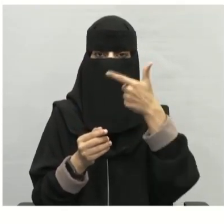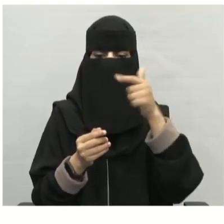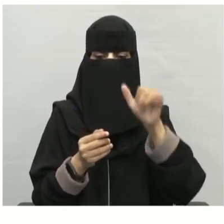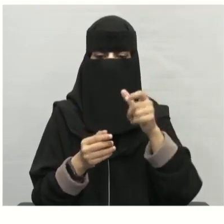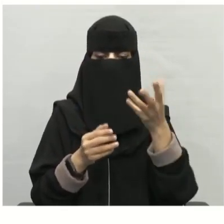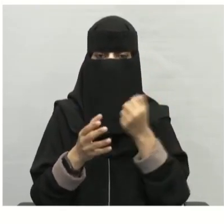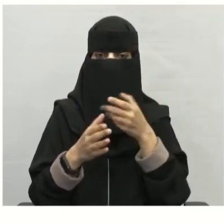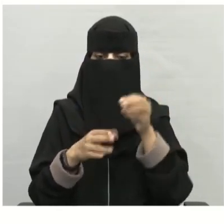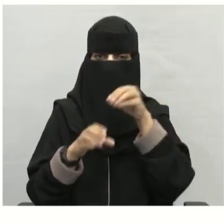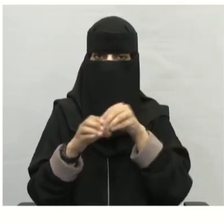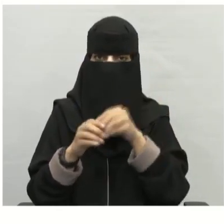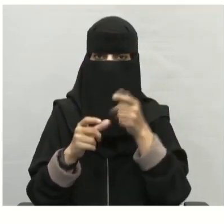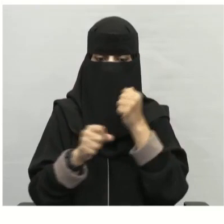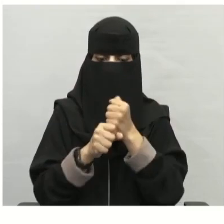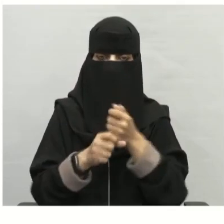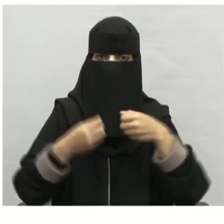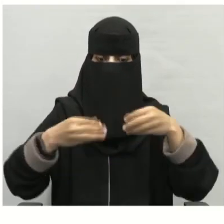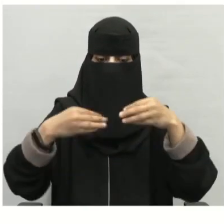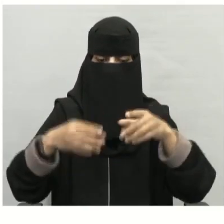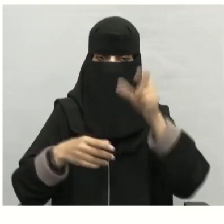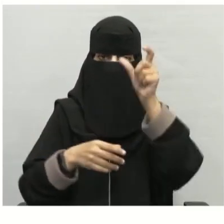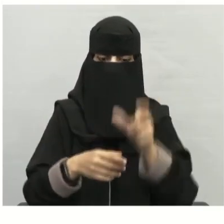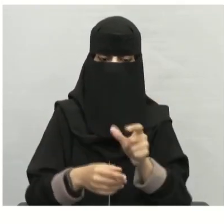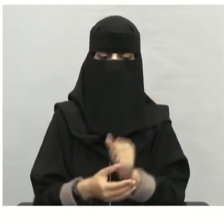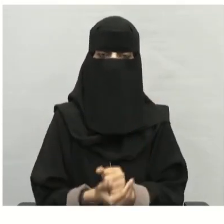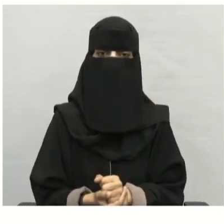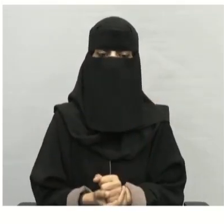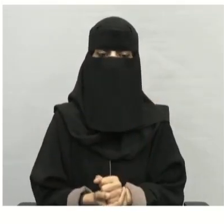قابله للاستهلاك الادمي